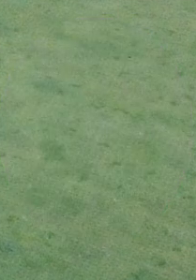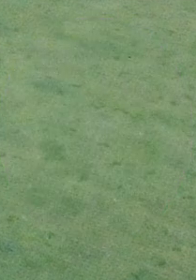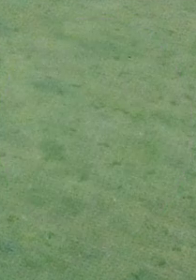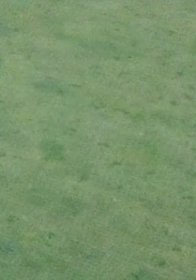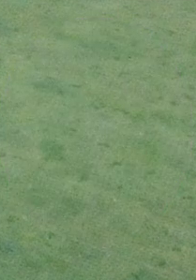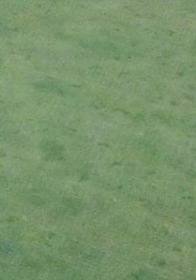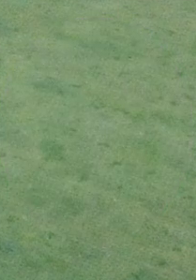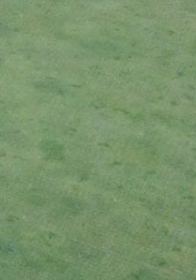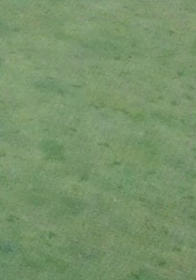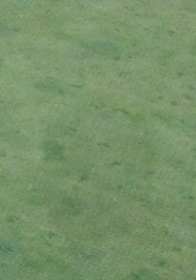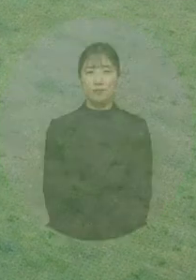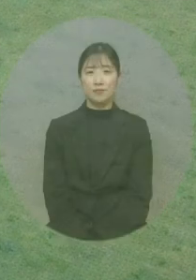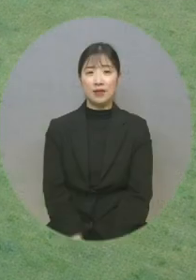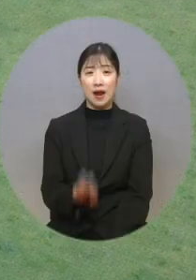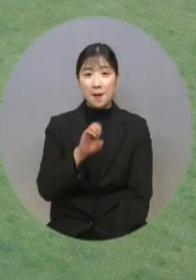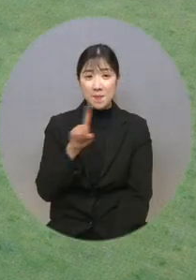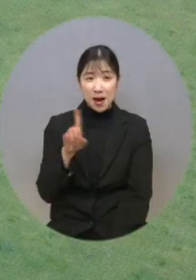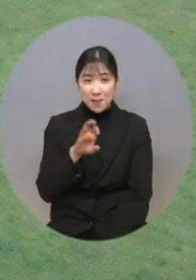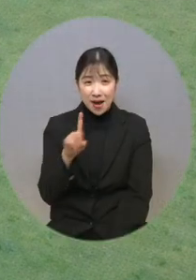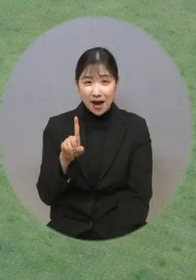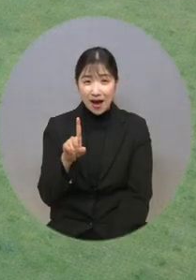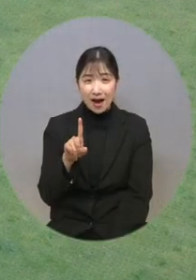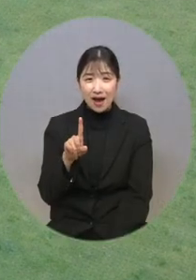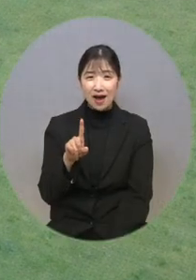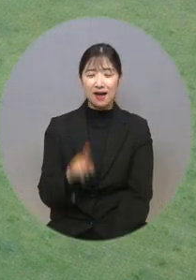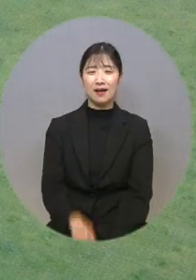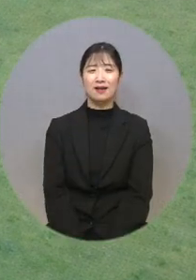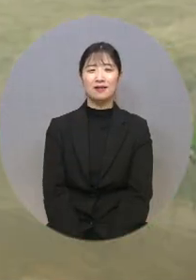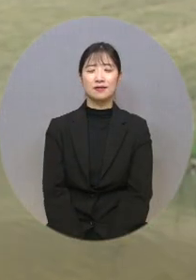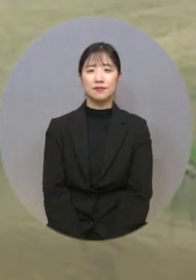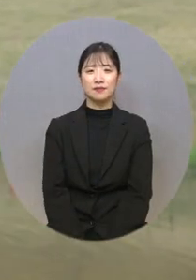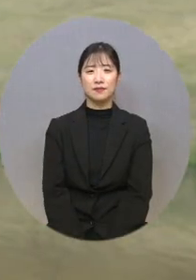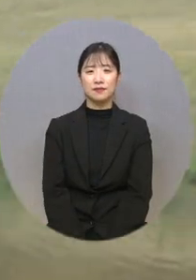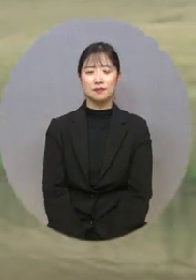되겠다. 아. 가자. 파파파. 좋았다. 아니, 라인을 많이